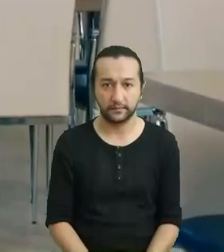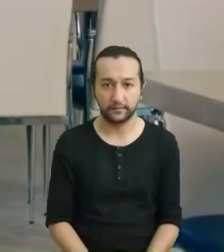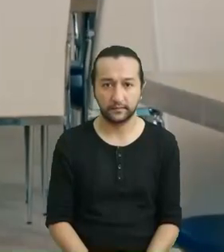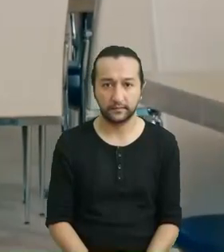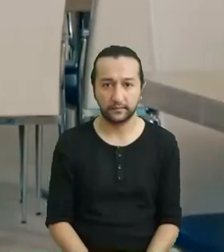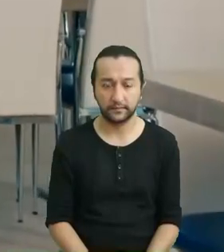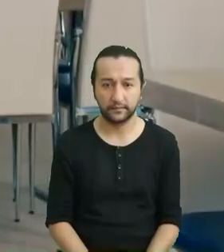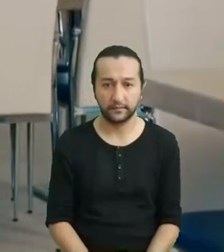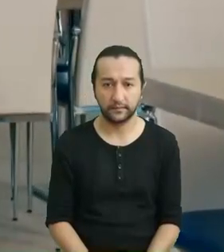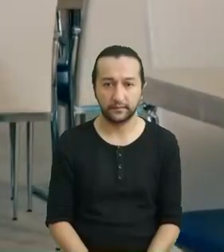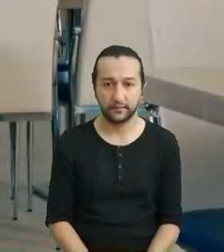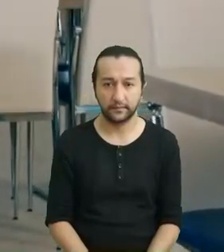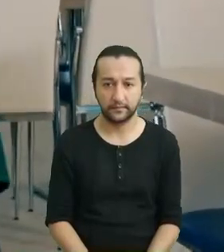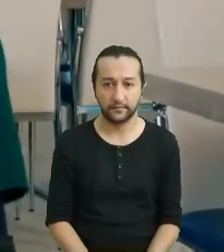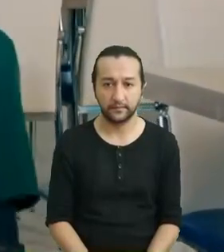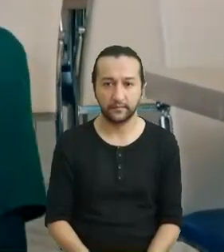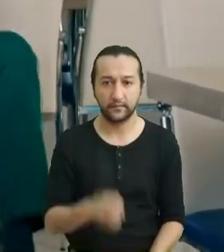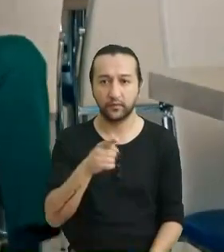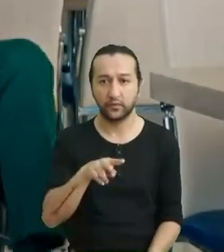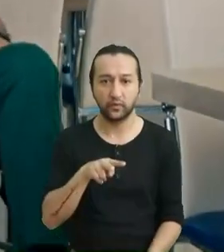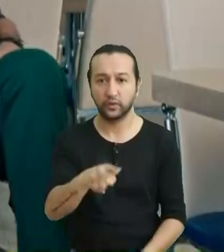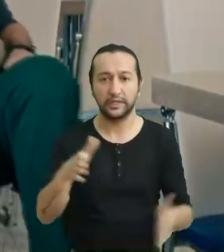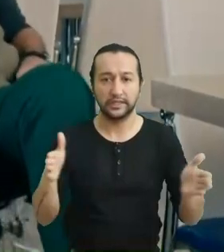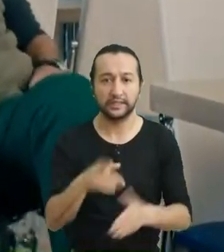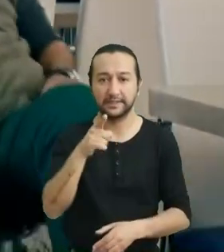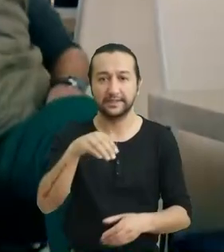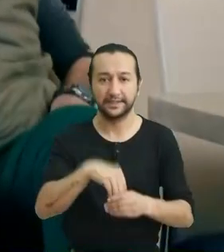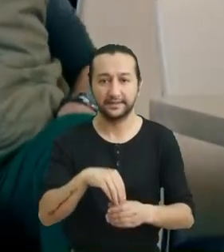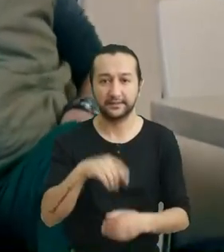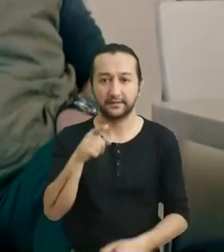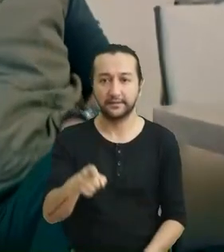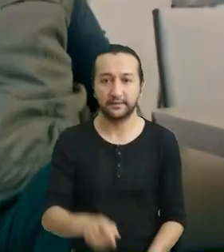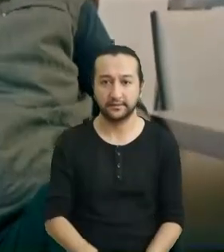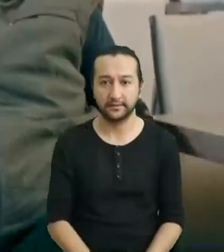Tekerlekli sandalyeyi itiyor. Koridorlar da dardır senin için.